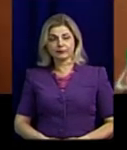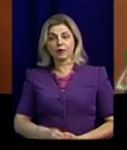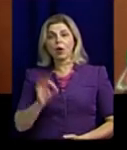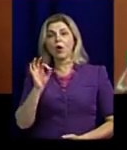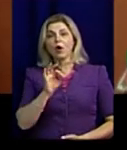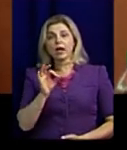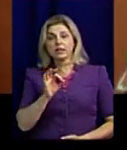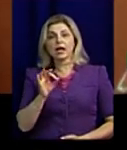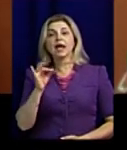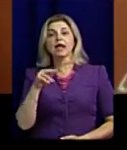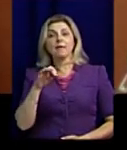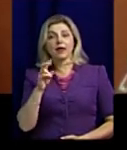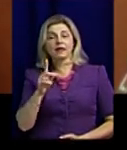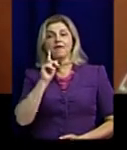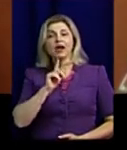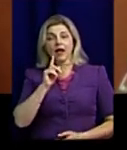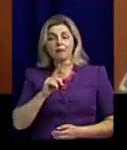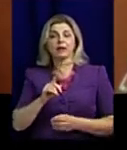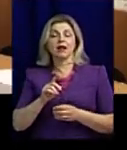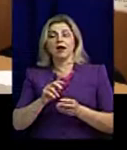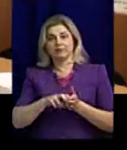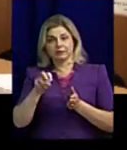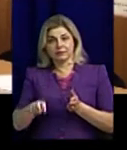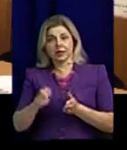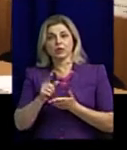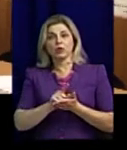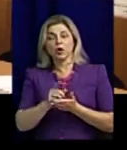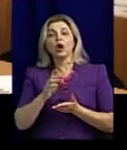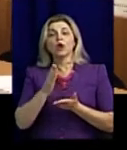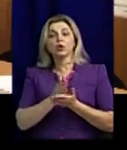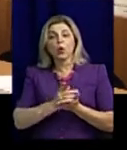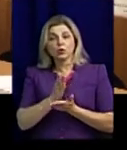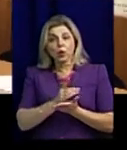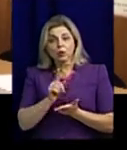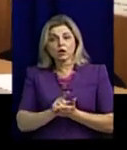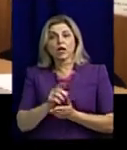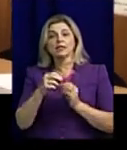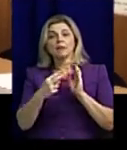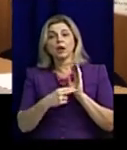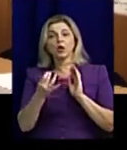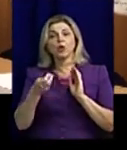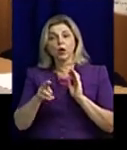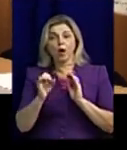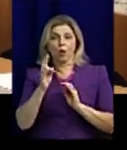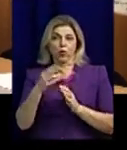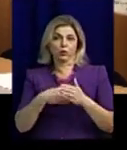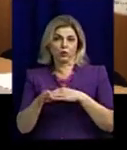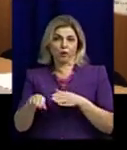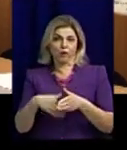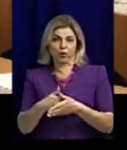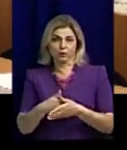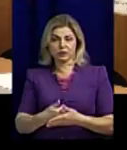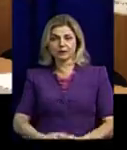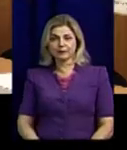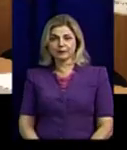Олександра Репіна тимчасово відсторонено з займаної посади. З 18 липня він перебуває у відпустці. Олена Міщенко, Олександр Попов, Ігор